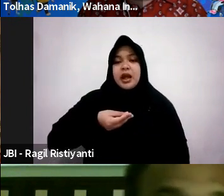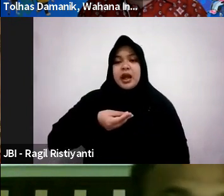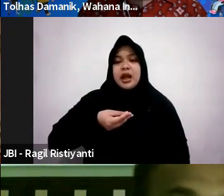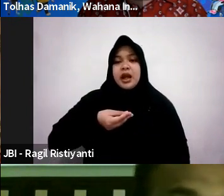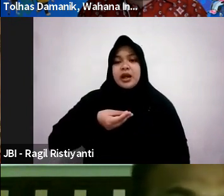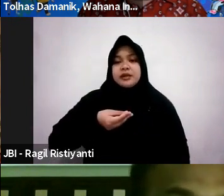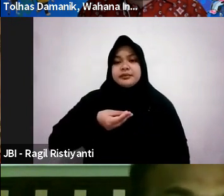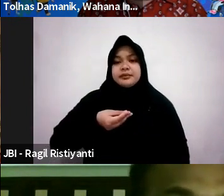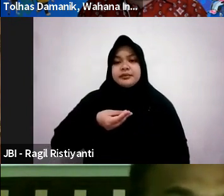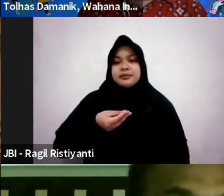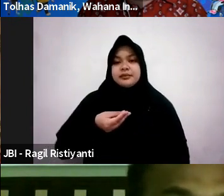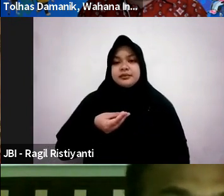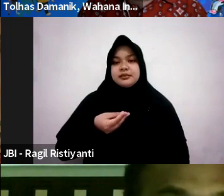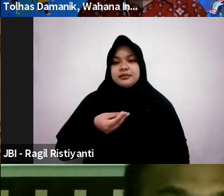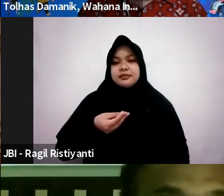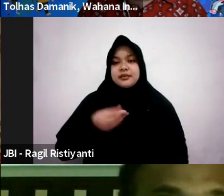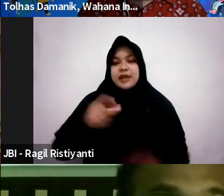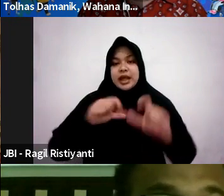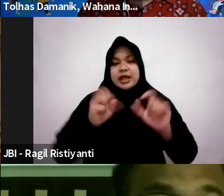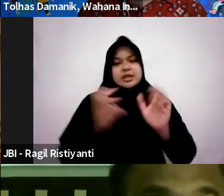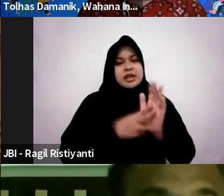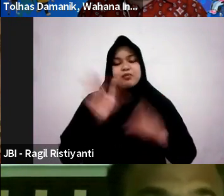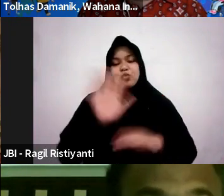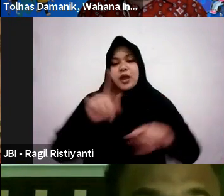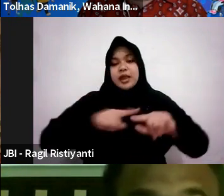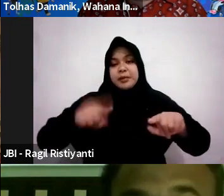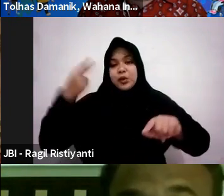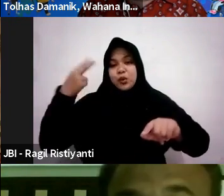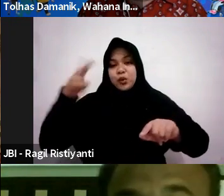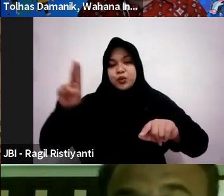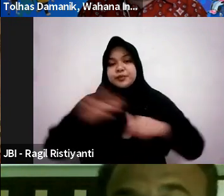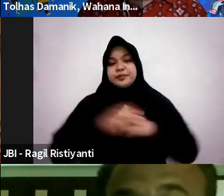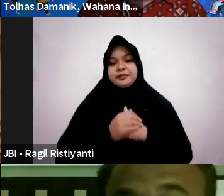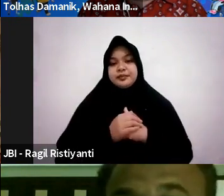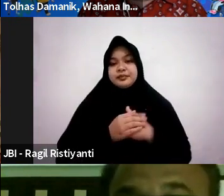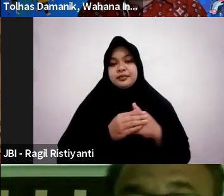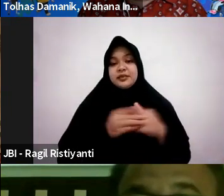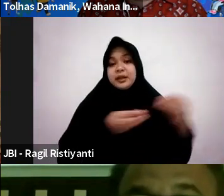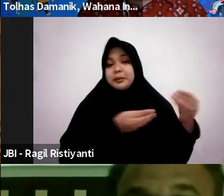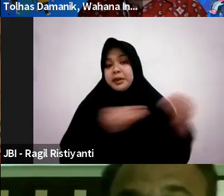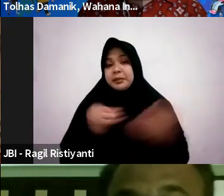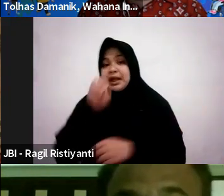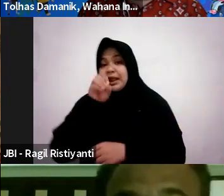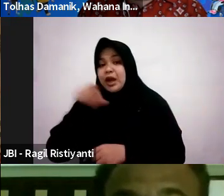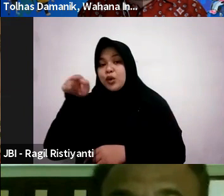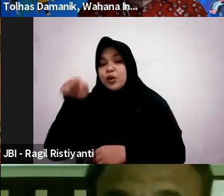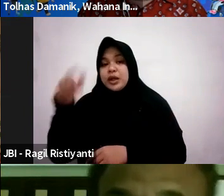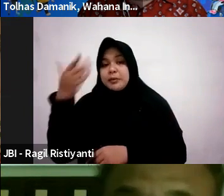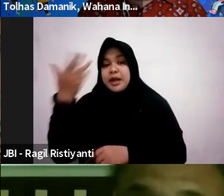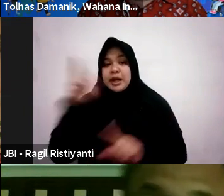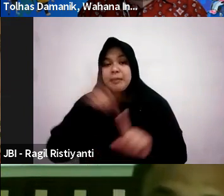bisa mendapatkan sim Bukan tapi untuk memberitahu dia Bagaimana persepsi